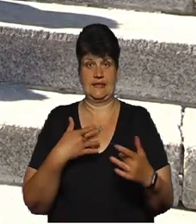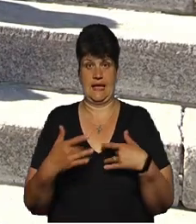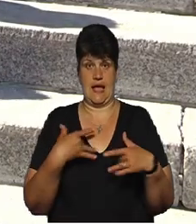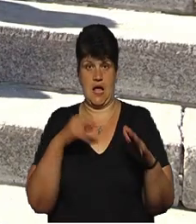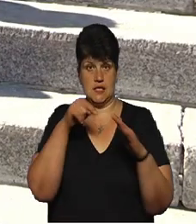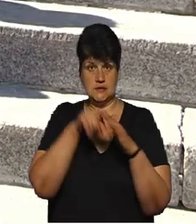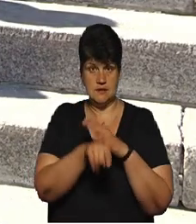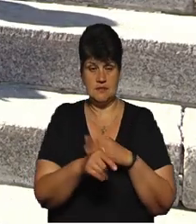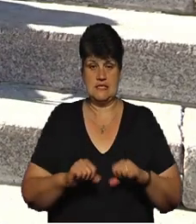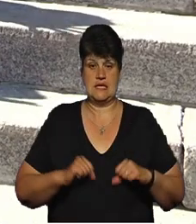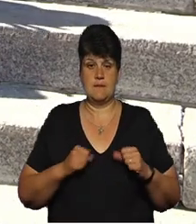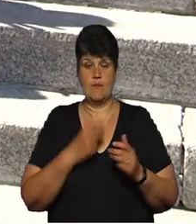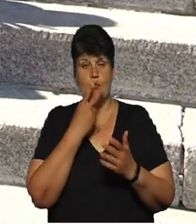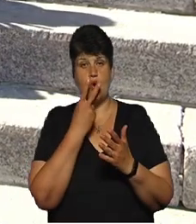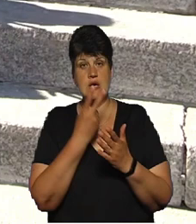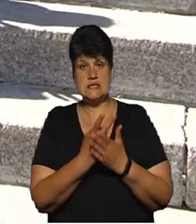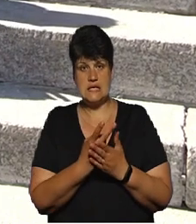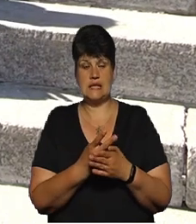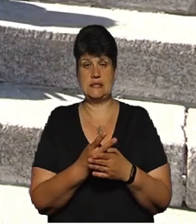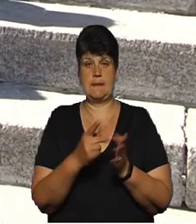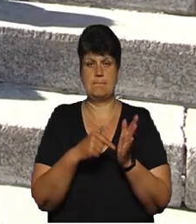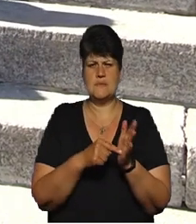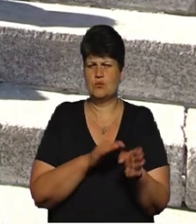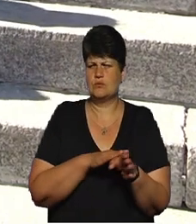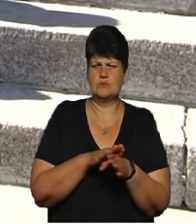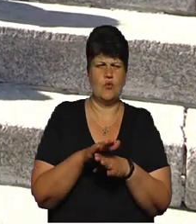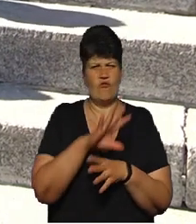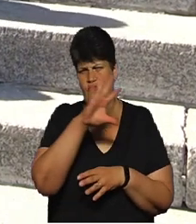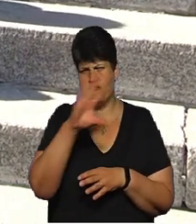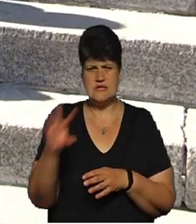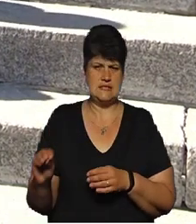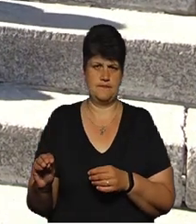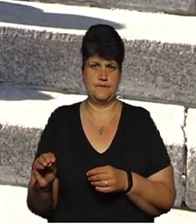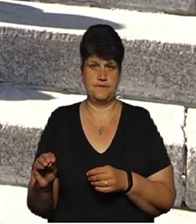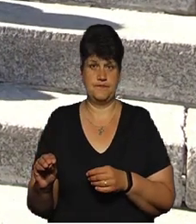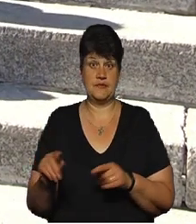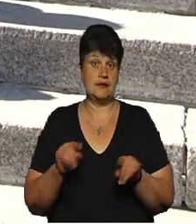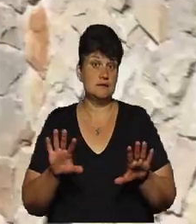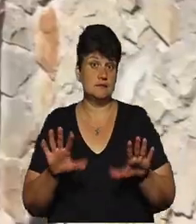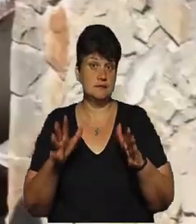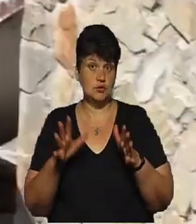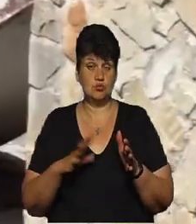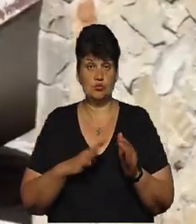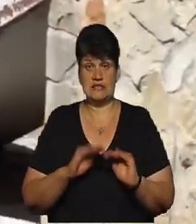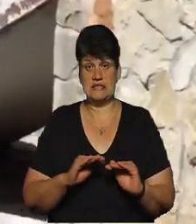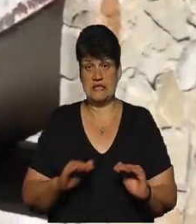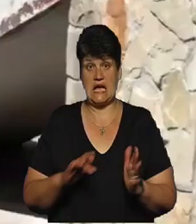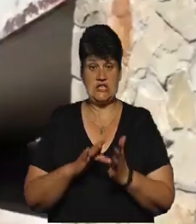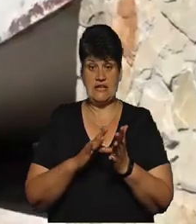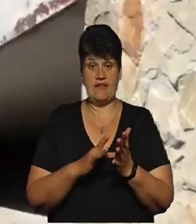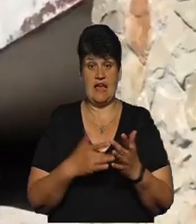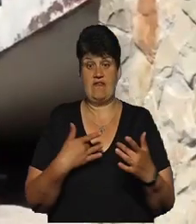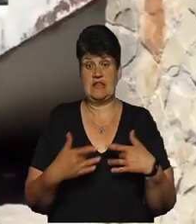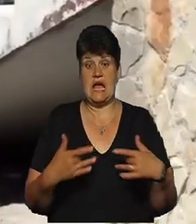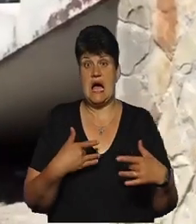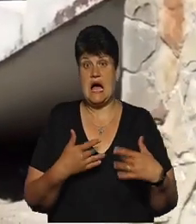показати місто сповна, тобто всі аспекти. Так вийшло, що сьогодні була дитяча екскурсія в театр, і